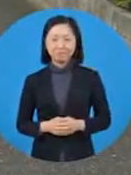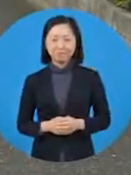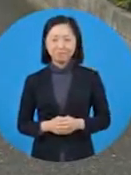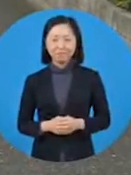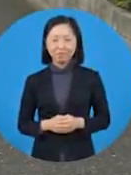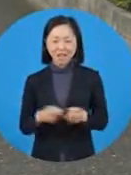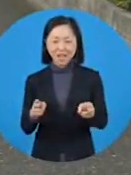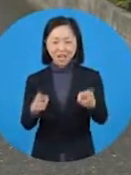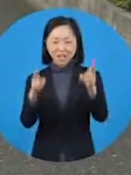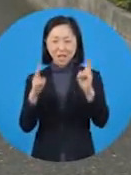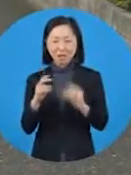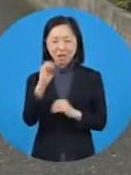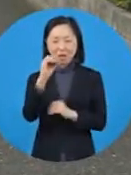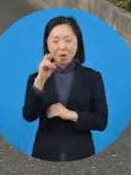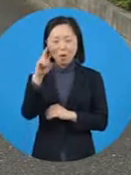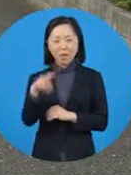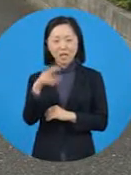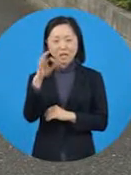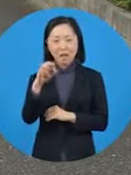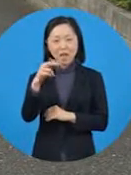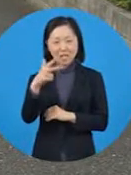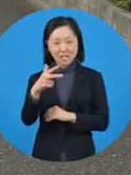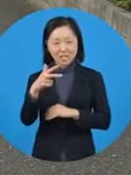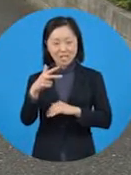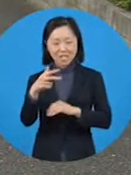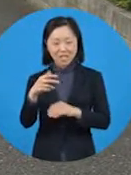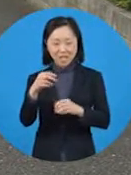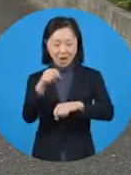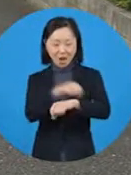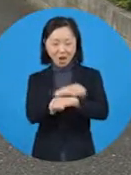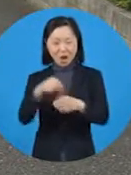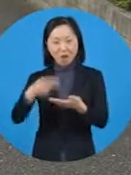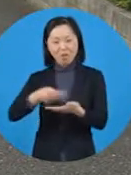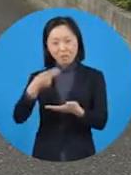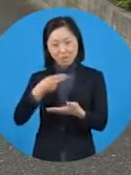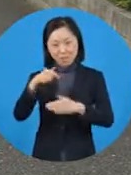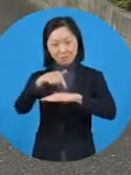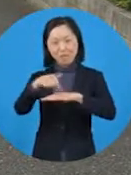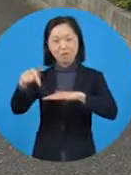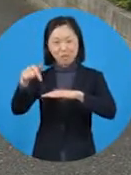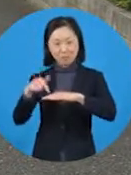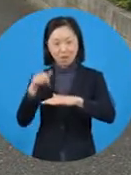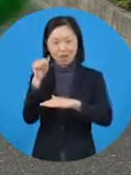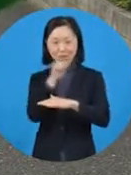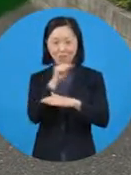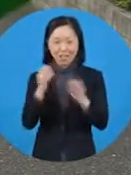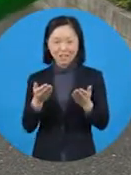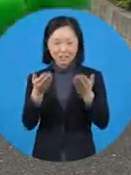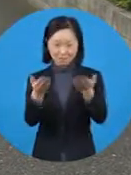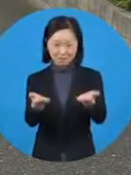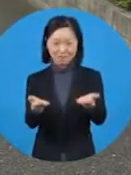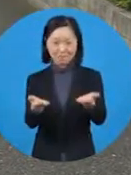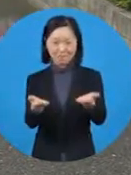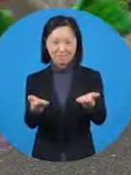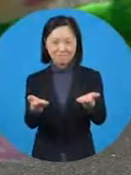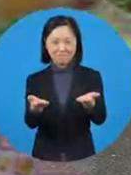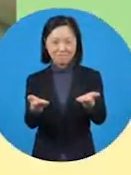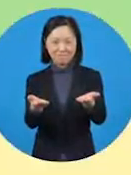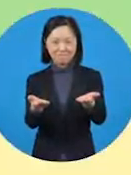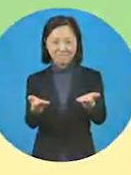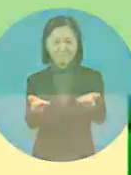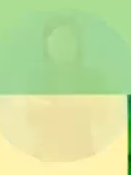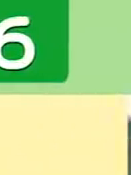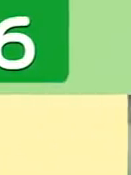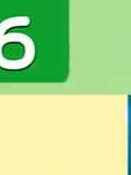ということで今回は板橋織めしプロジェクトについてご紹介します。それでは行ってきます。